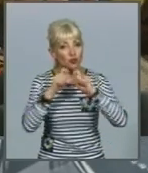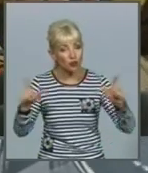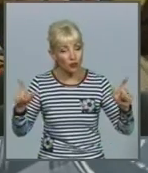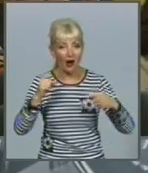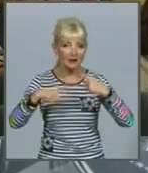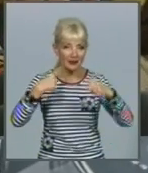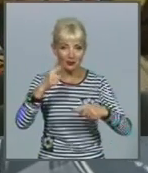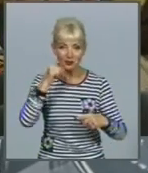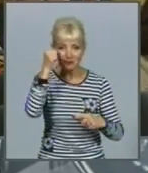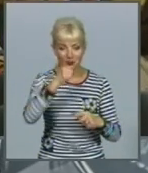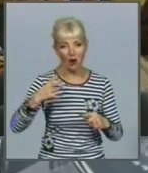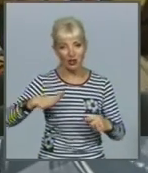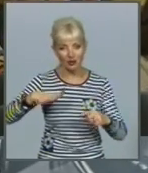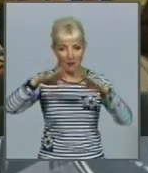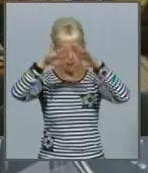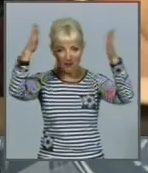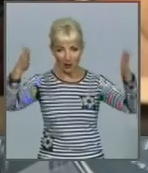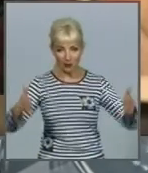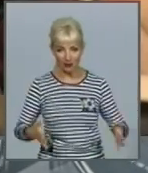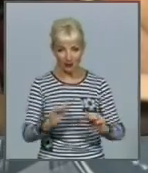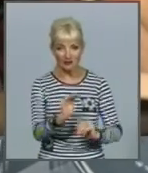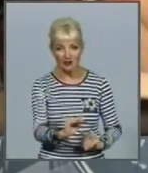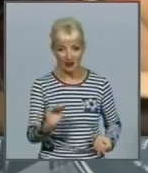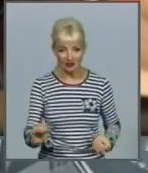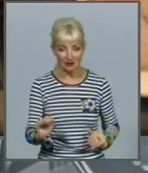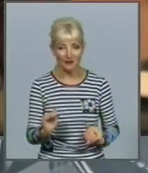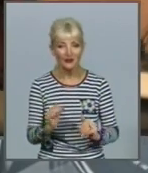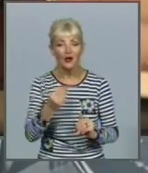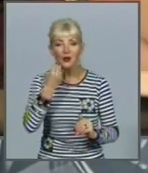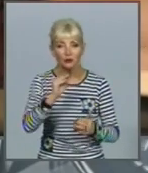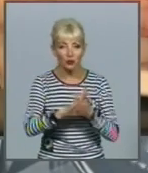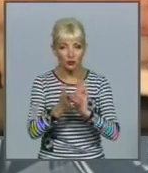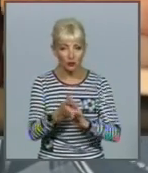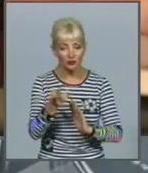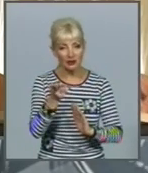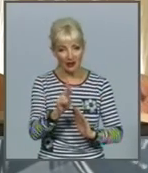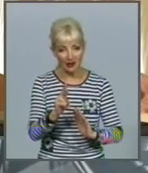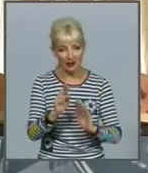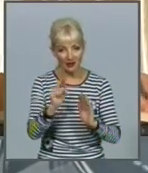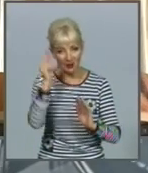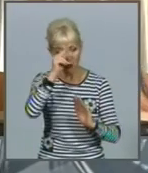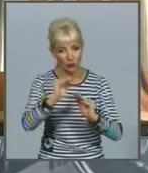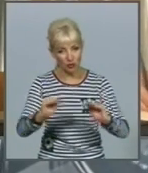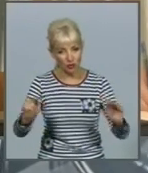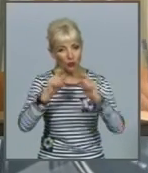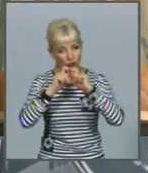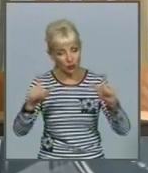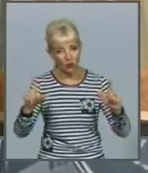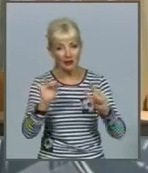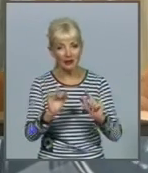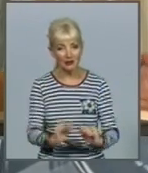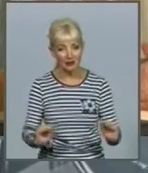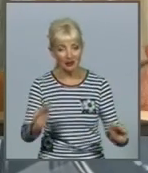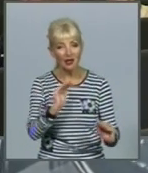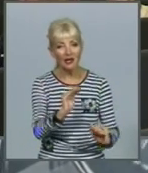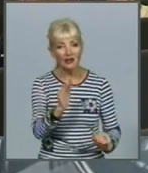Від питань з покращення умов для вихованців шкіл та дитячих садочків до ініціатив задля розвитку дітей. Ідея з проведення